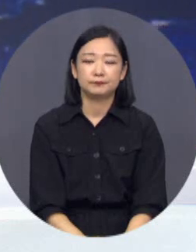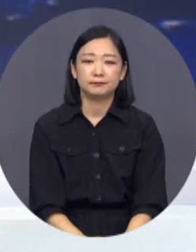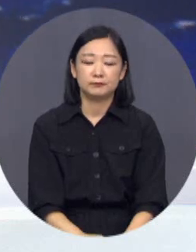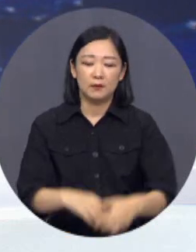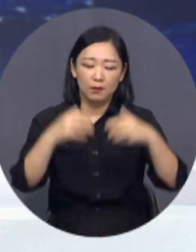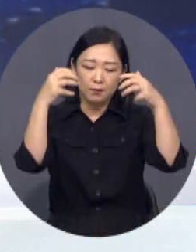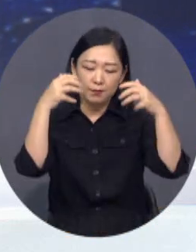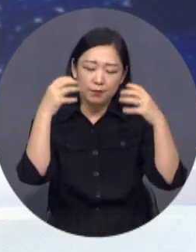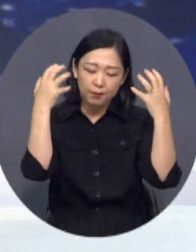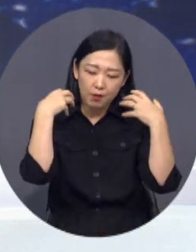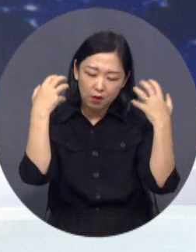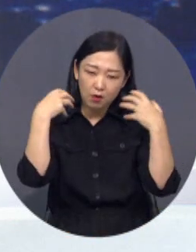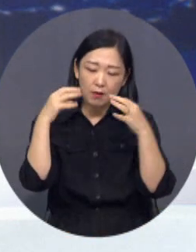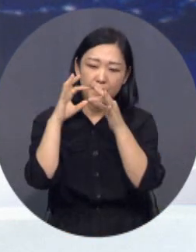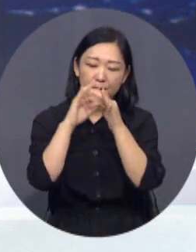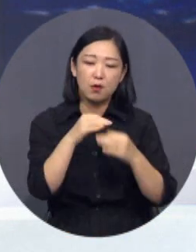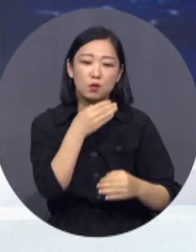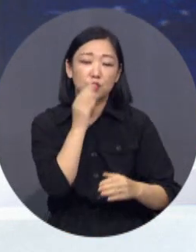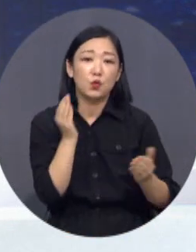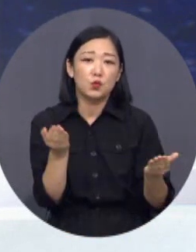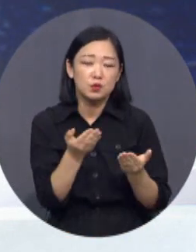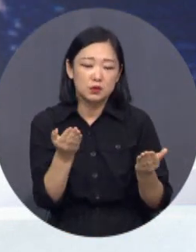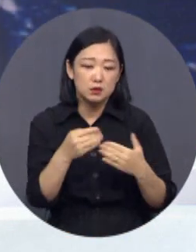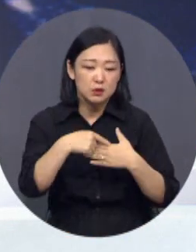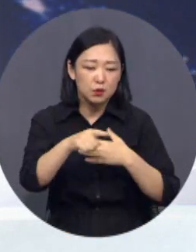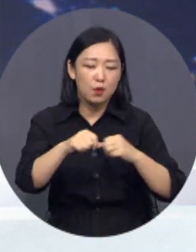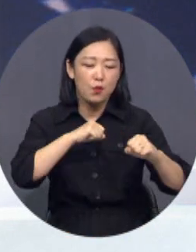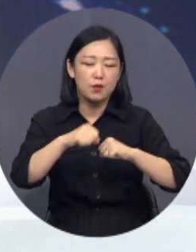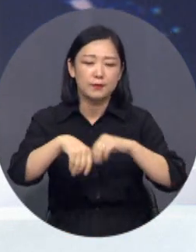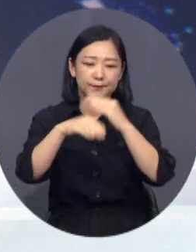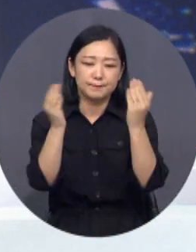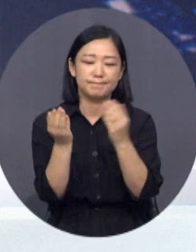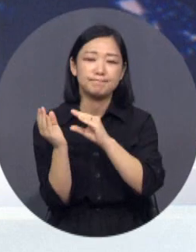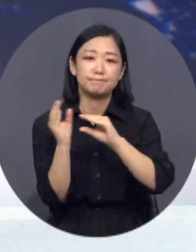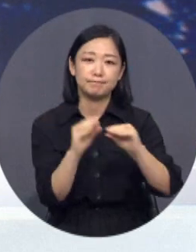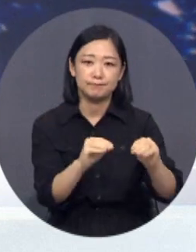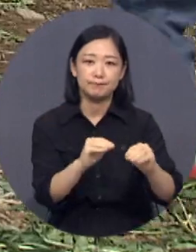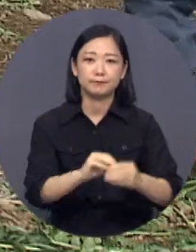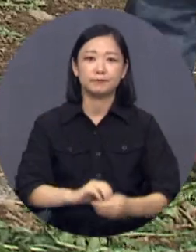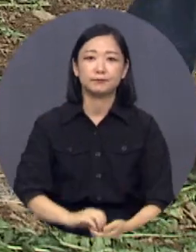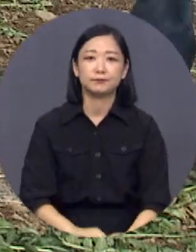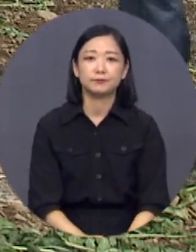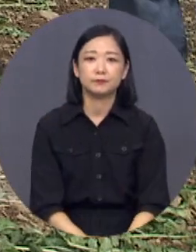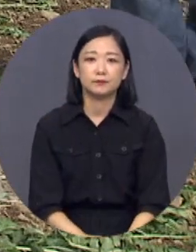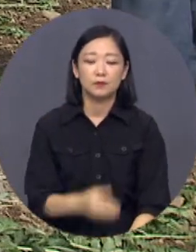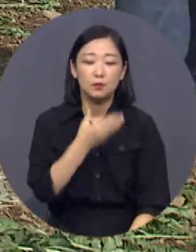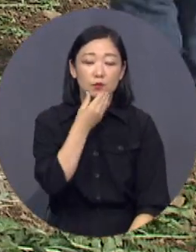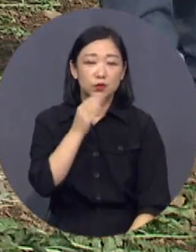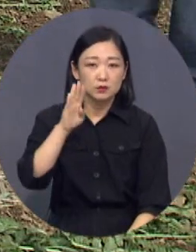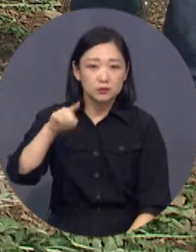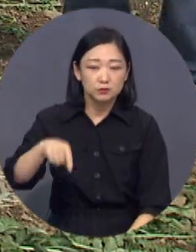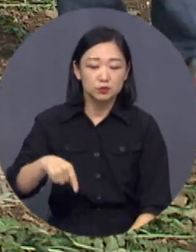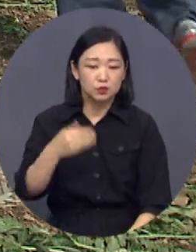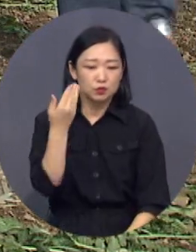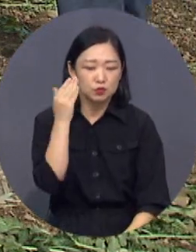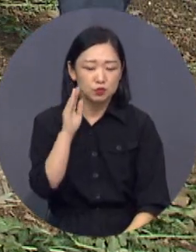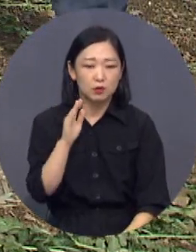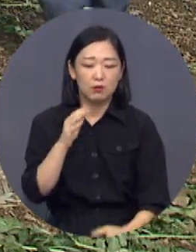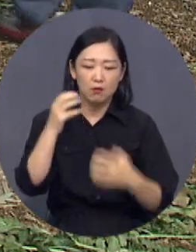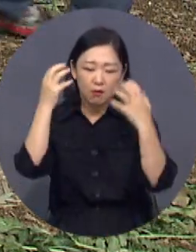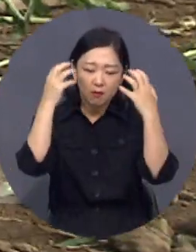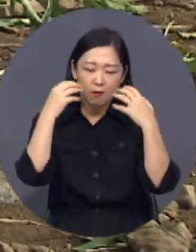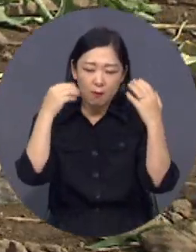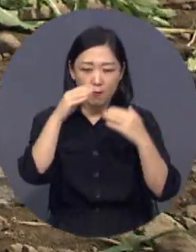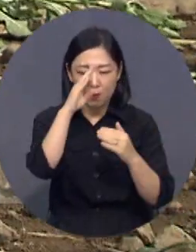기록적인 폭염이 이어지면서 노인 일자리 실외 활동이 전면 중단됩니다. 보건복지부는 최근